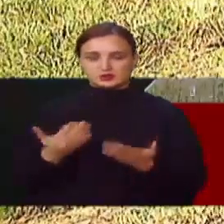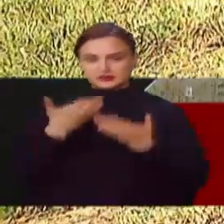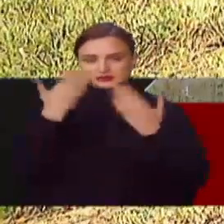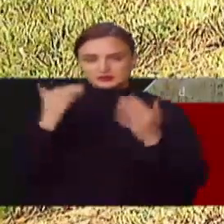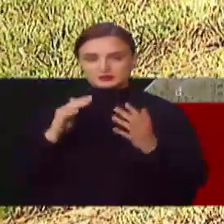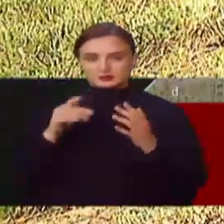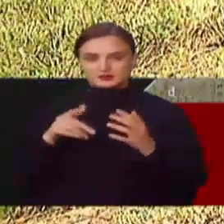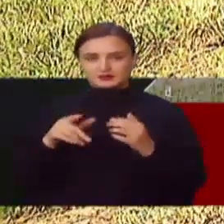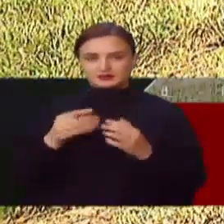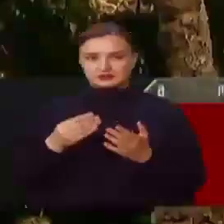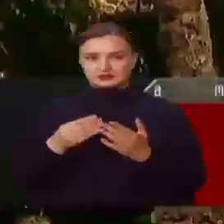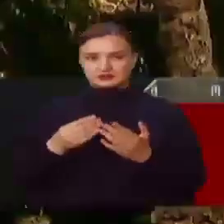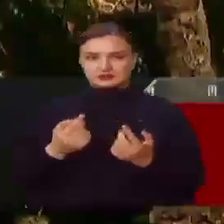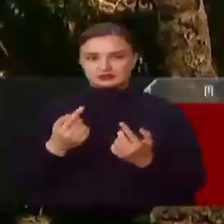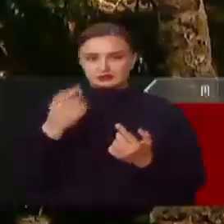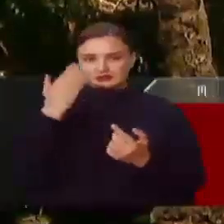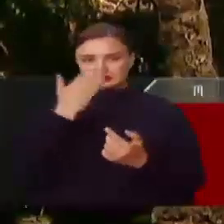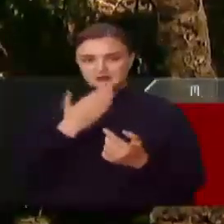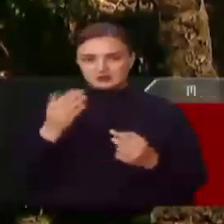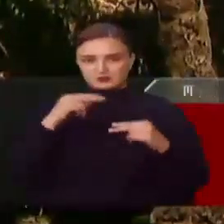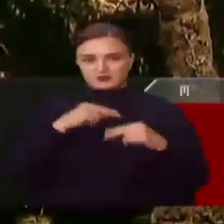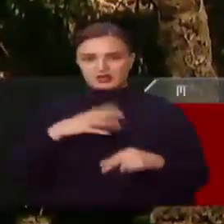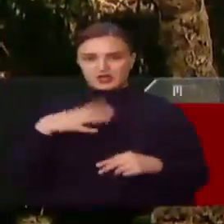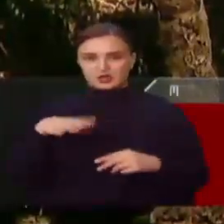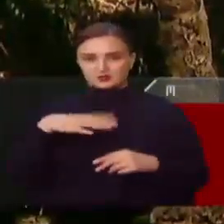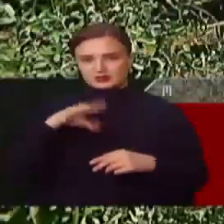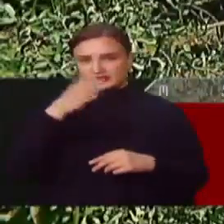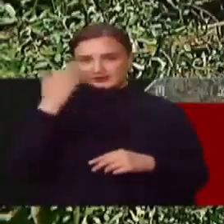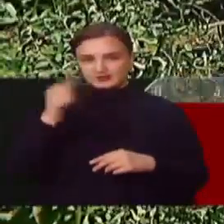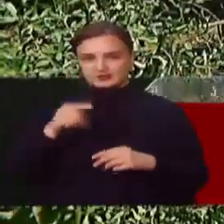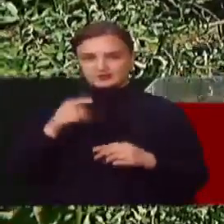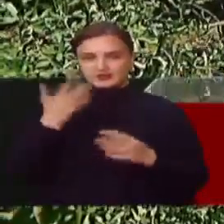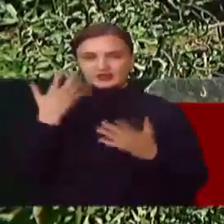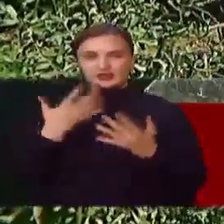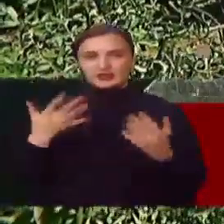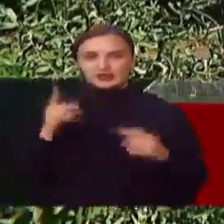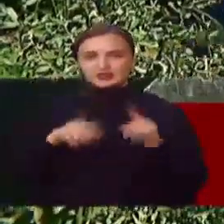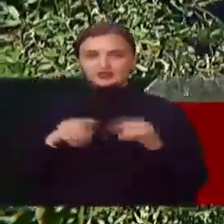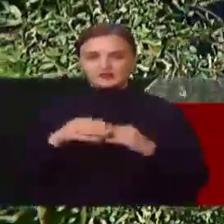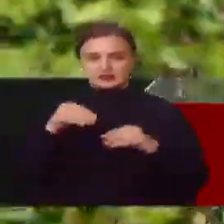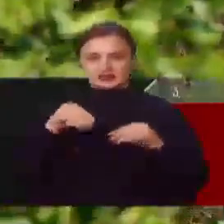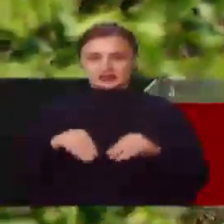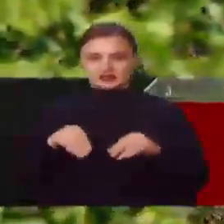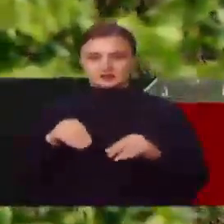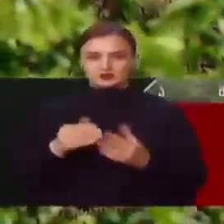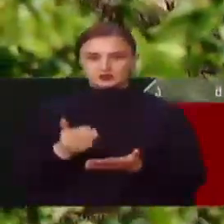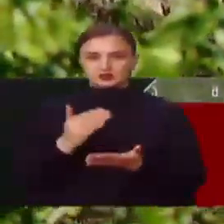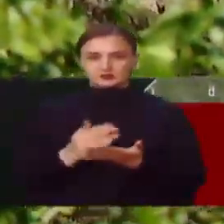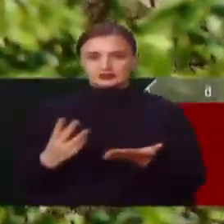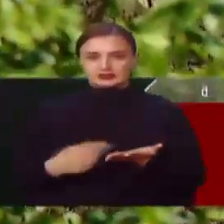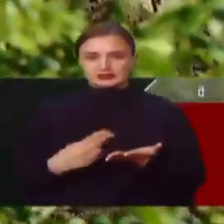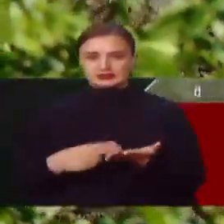ხეხილის ხეივანში საპატიო საზოგადო მოღვაწეების სახელზე ქართული დავიწყებული ხეხილის იშვიათი ნერგები დაირგვა. დარგვის შემდეგ